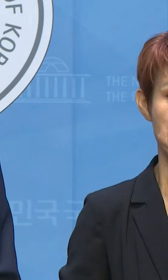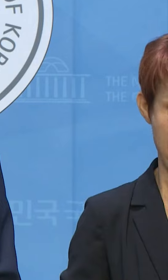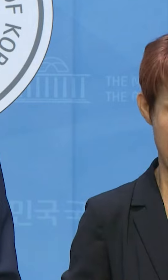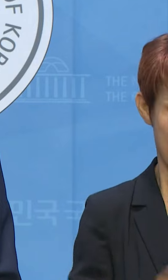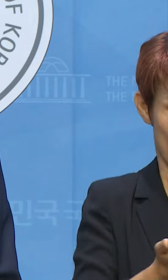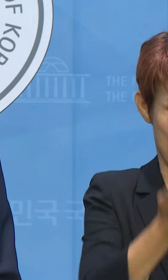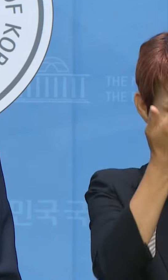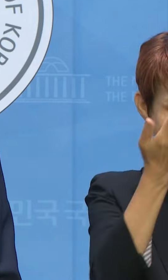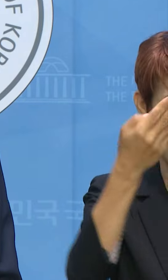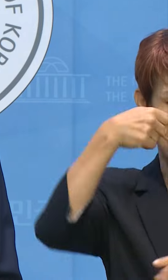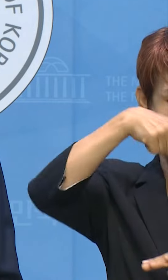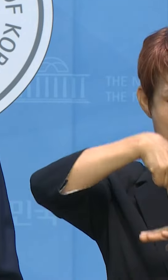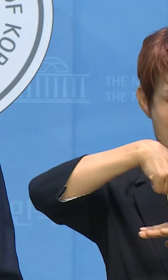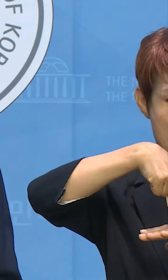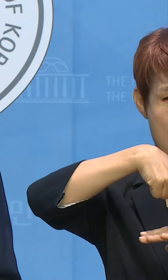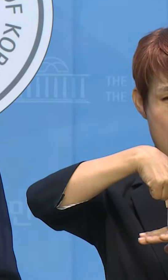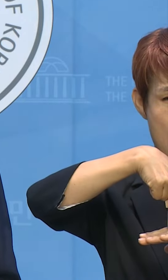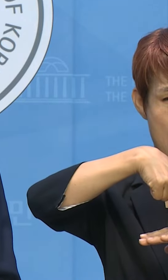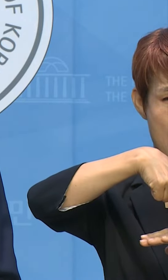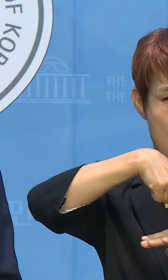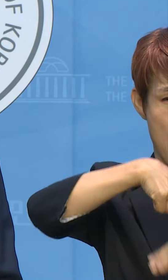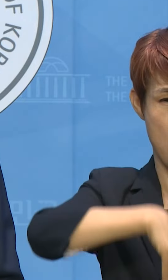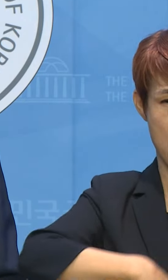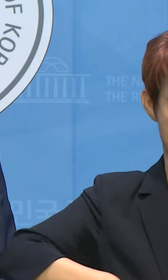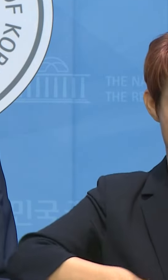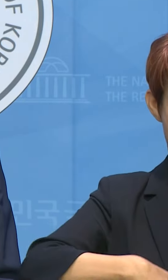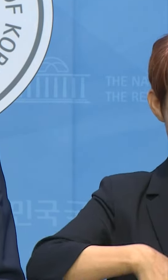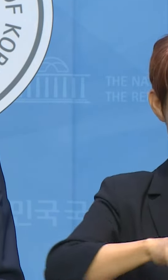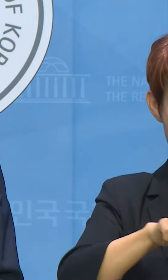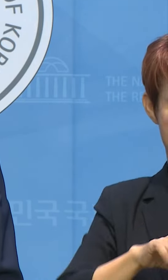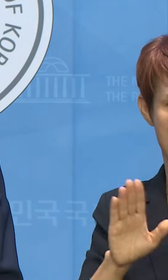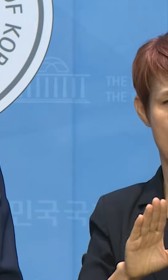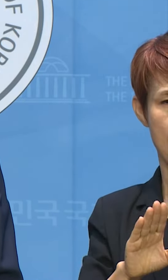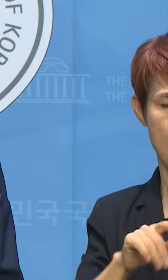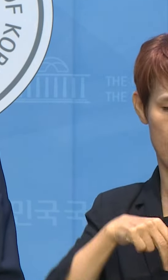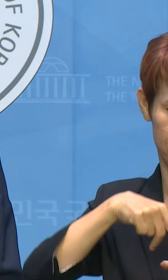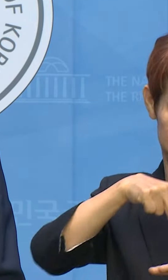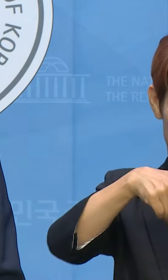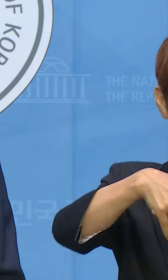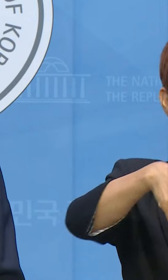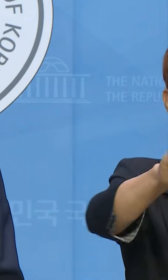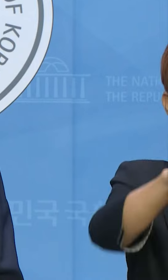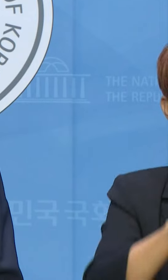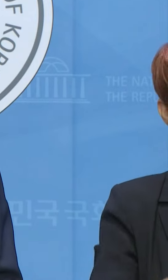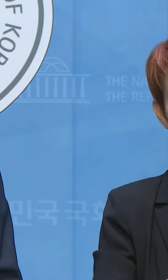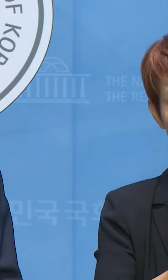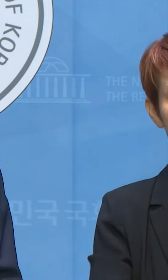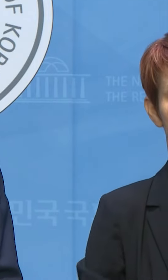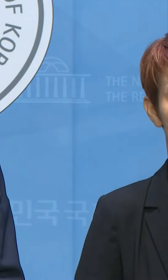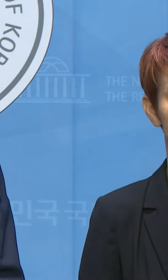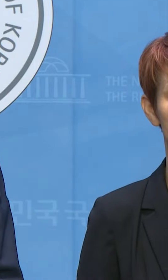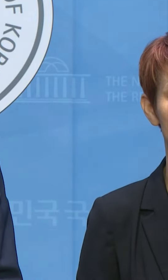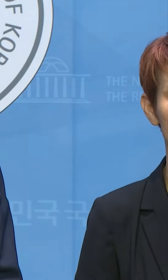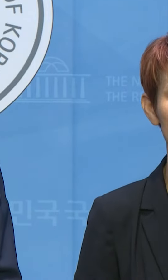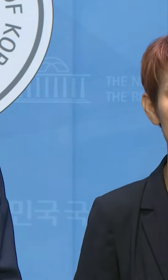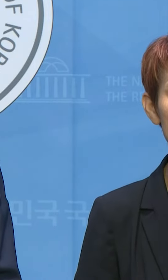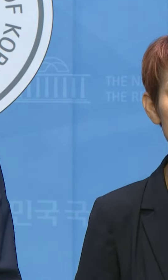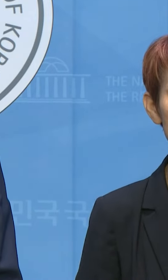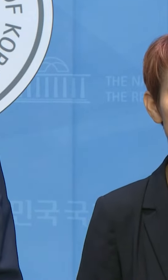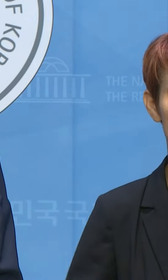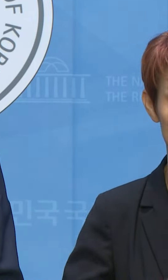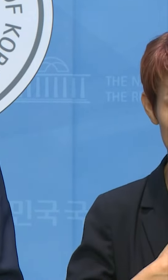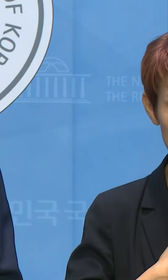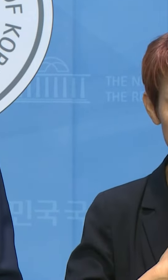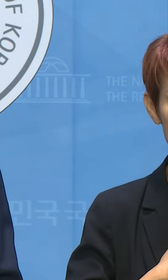서서도 도 머뭇거리거나 물러서지 않고 오로지 앞으로 나아간다 그런 뜻입니다 저는 두